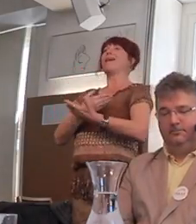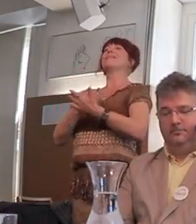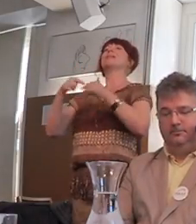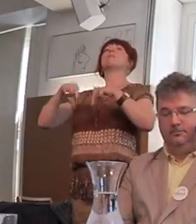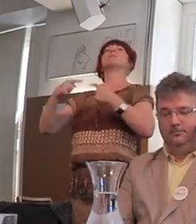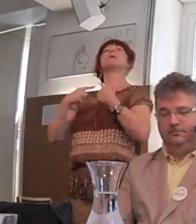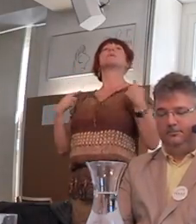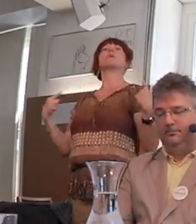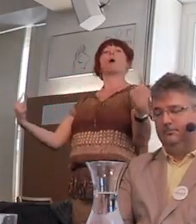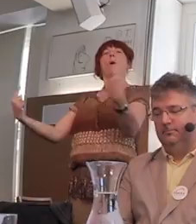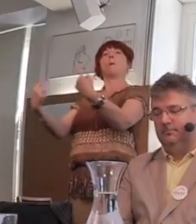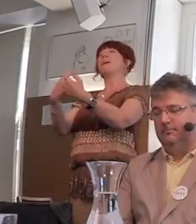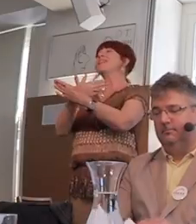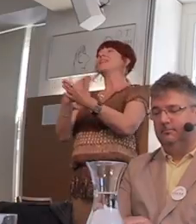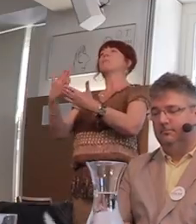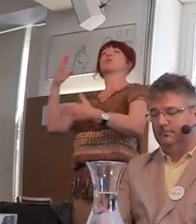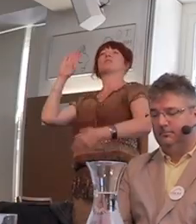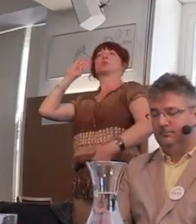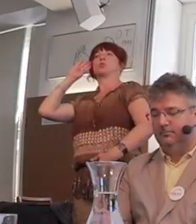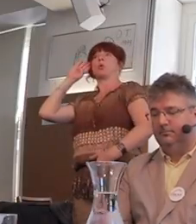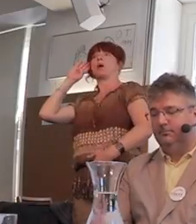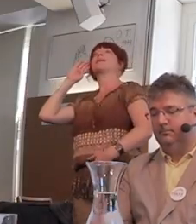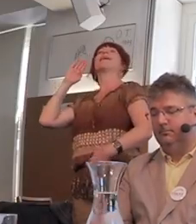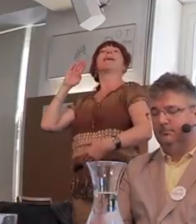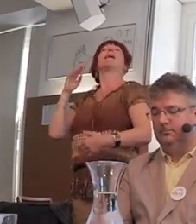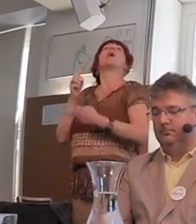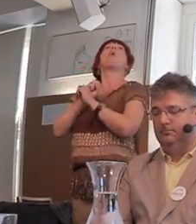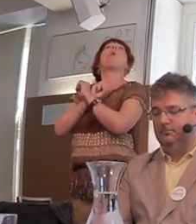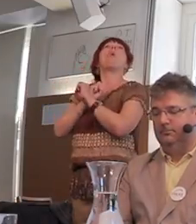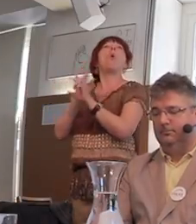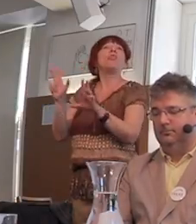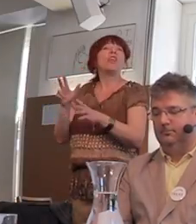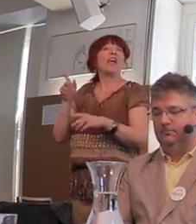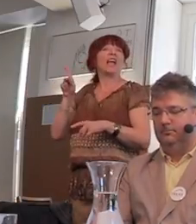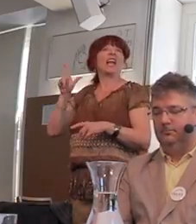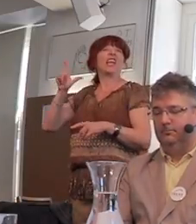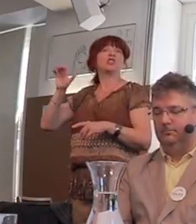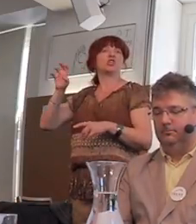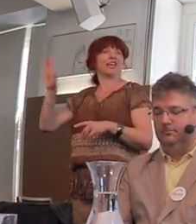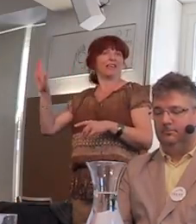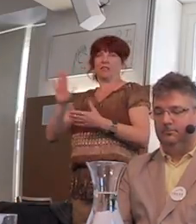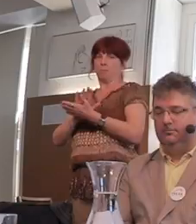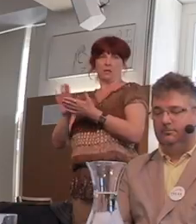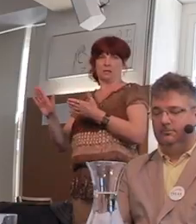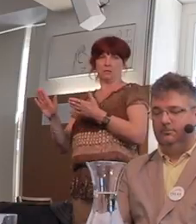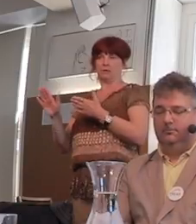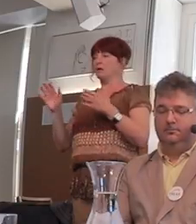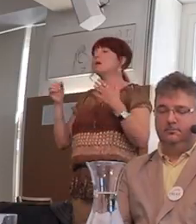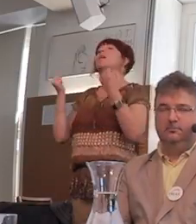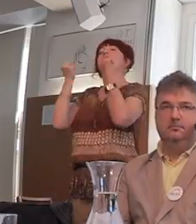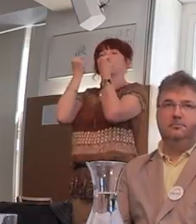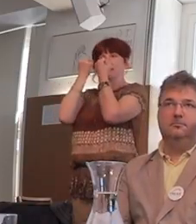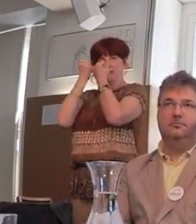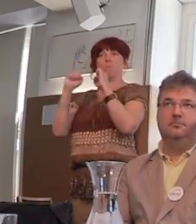Raum, niemand, der uns zuhört, ist frei von ihnen. Es ist ein, so ähnlich wie die Demokratie, ist etwas, was man